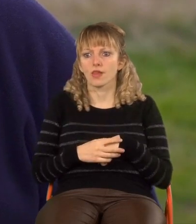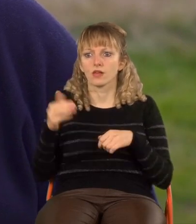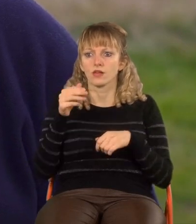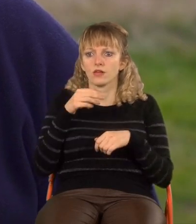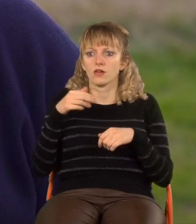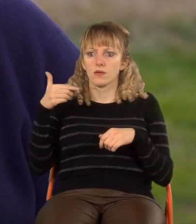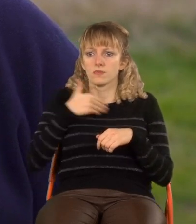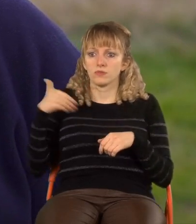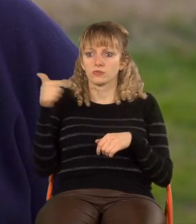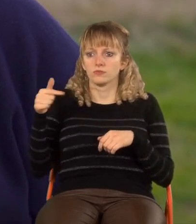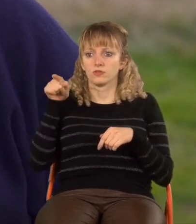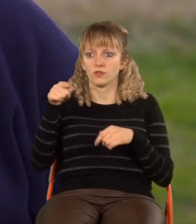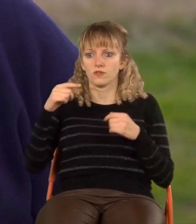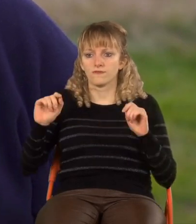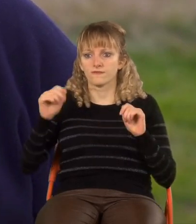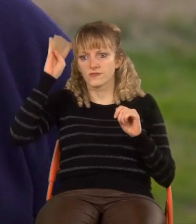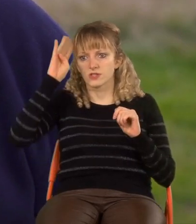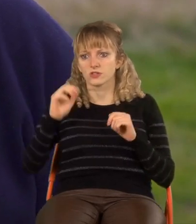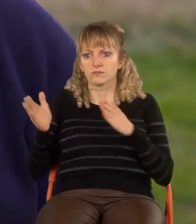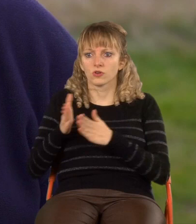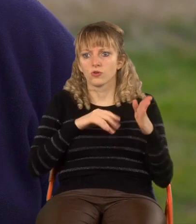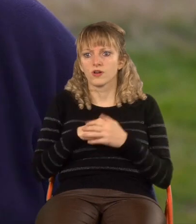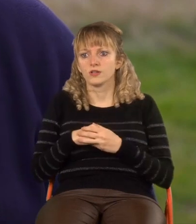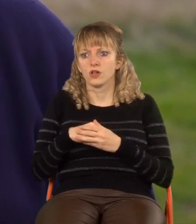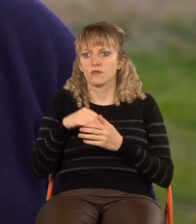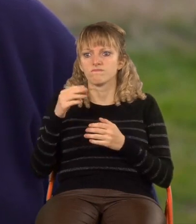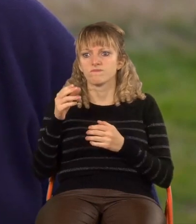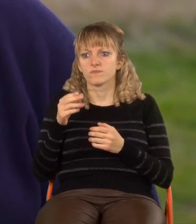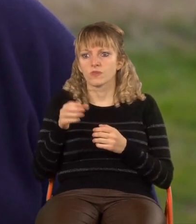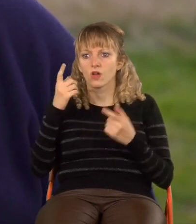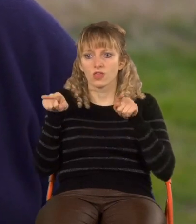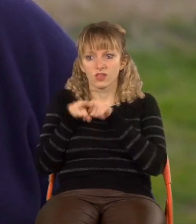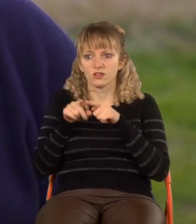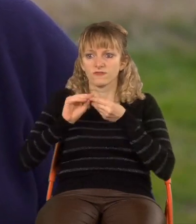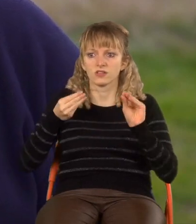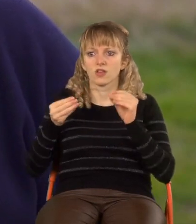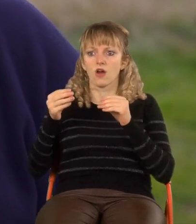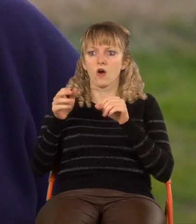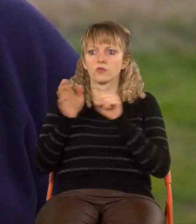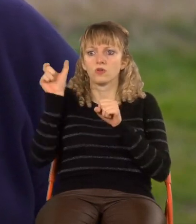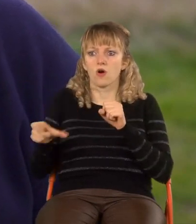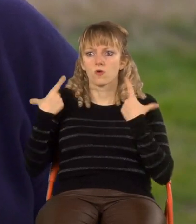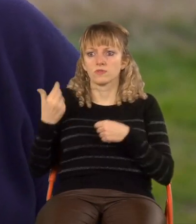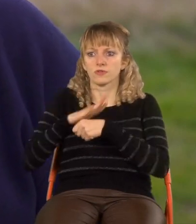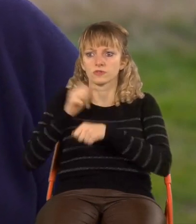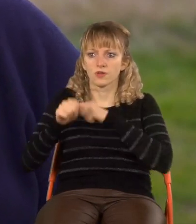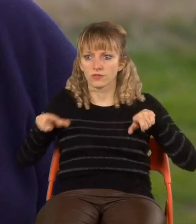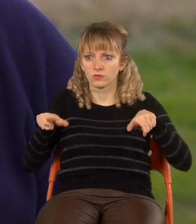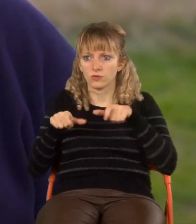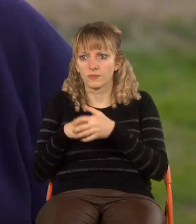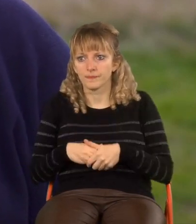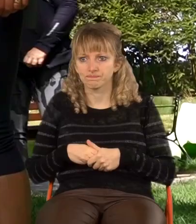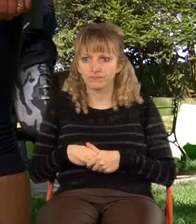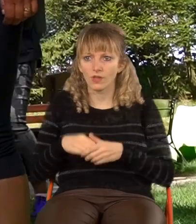wózku, nie? Osoba na wózku w zasadzie dobrze jak nam pomaga, ale jakoś tak bardzo obciążona tą podróżą nie jest. Bardziej obciążone są osoby